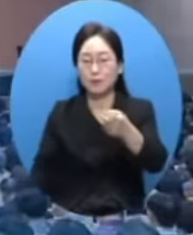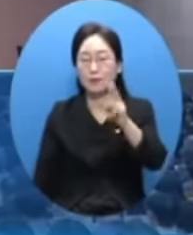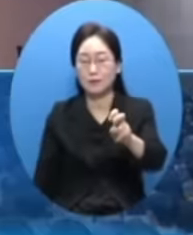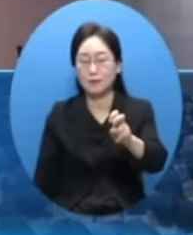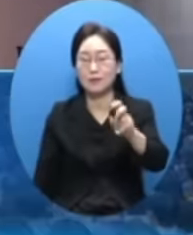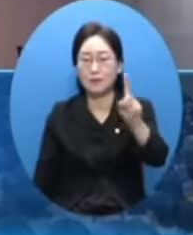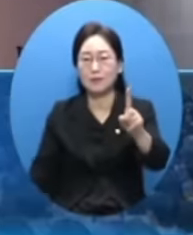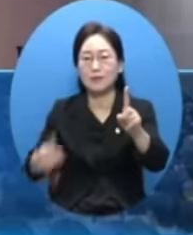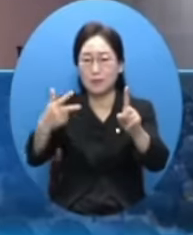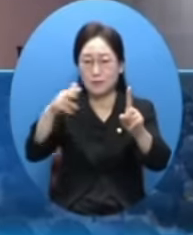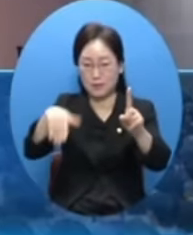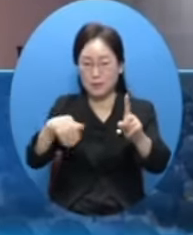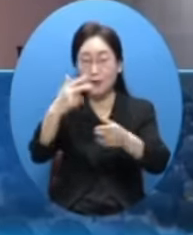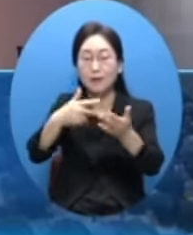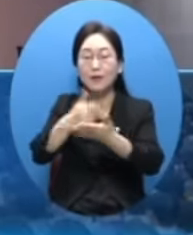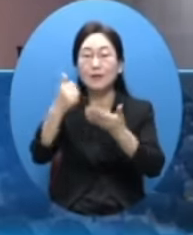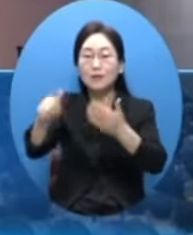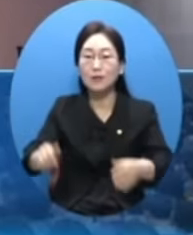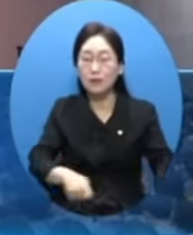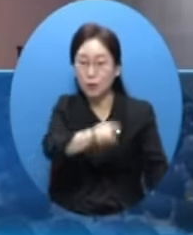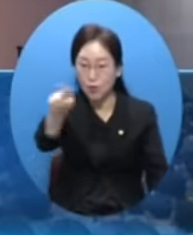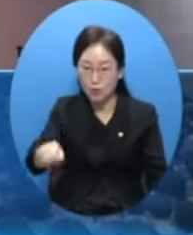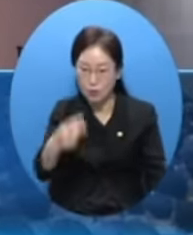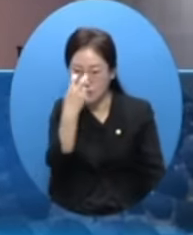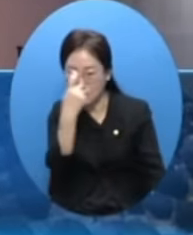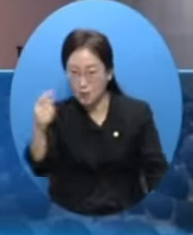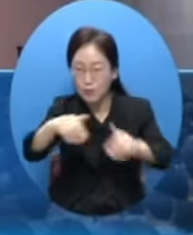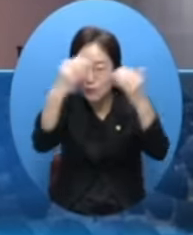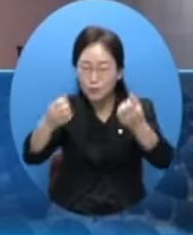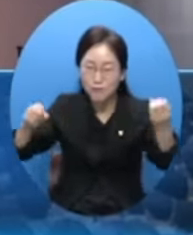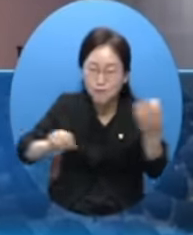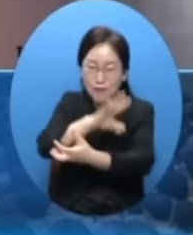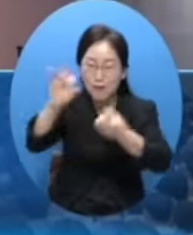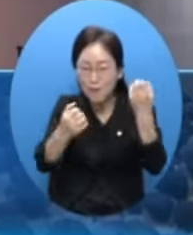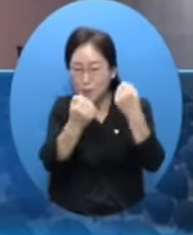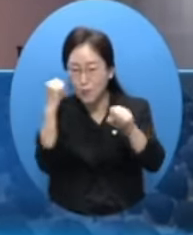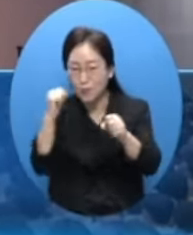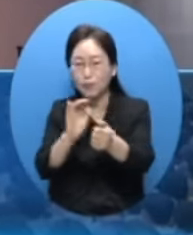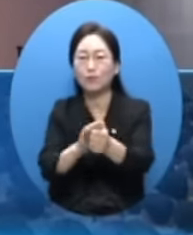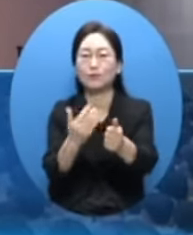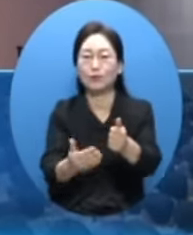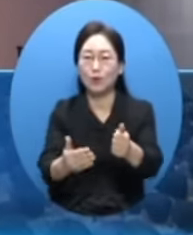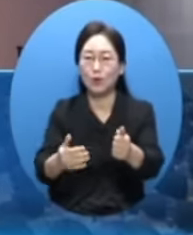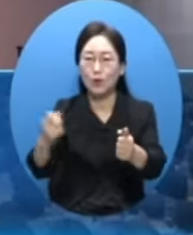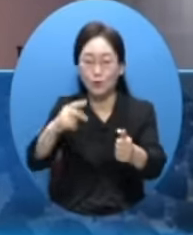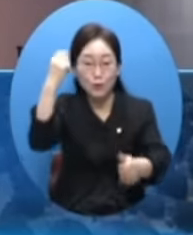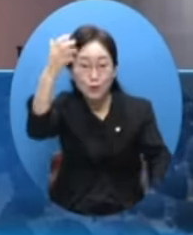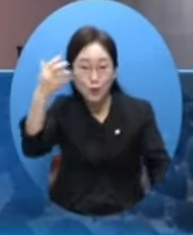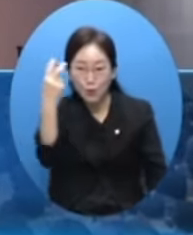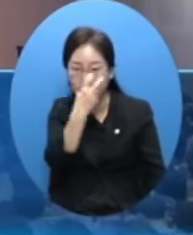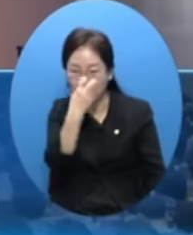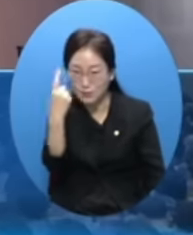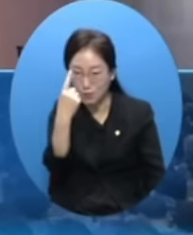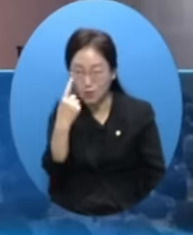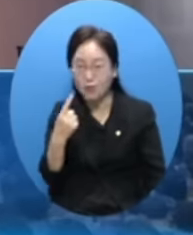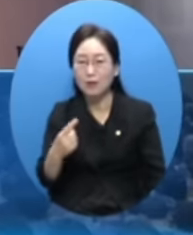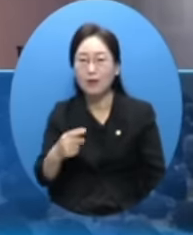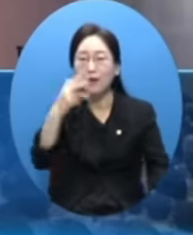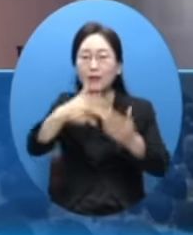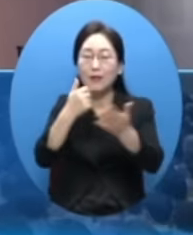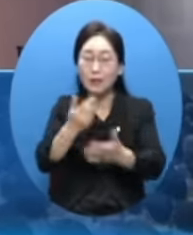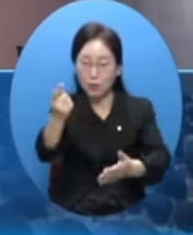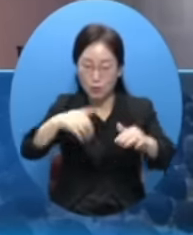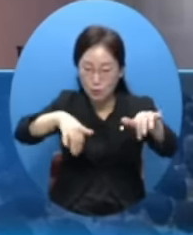7절로 8절입니다. 야훼께서 너를 지켜 모든 환난을 면하게 하시며 또 내 영혼을 지키시리로다. 여기서 너의